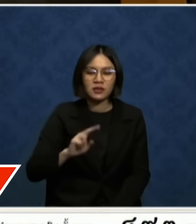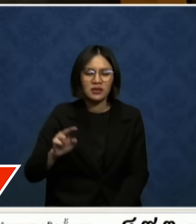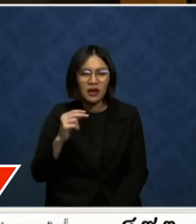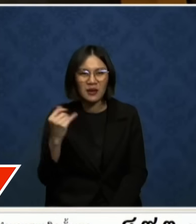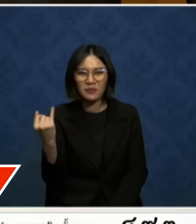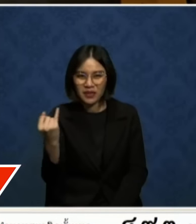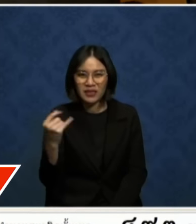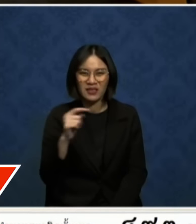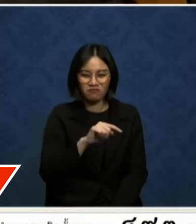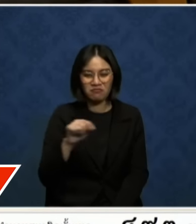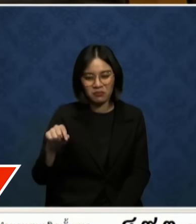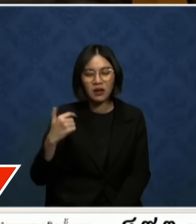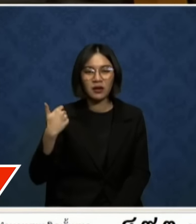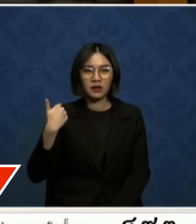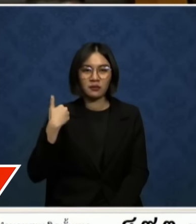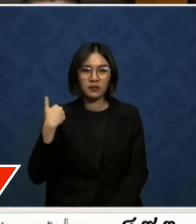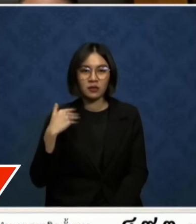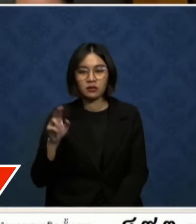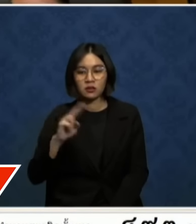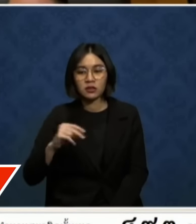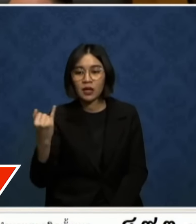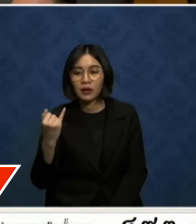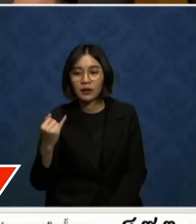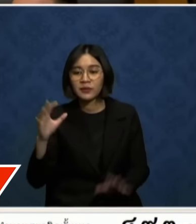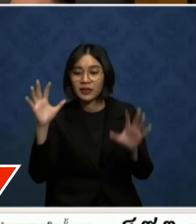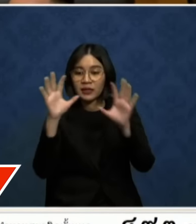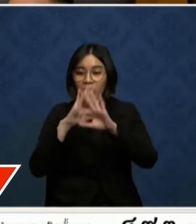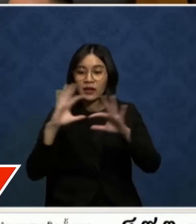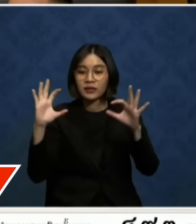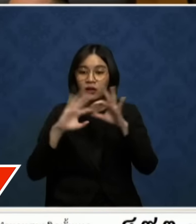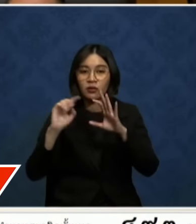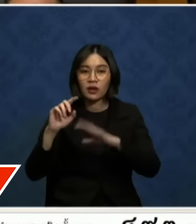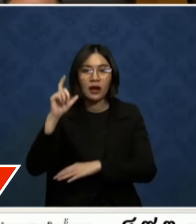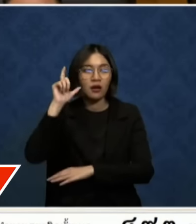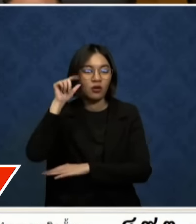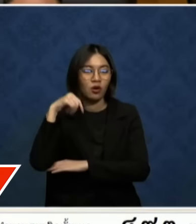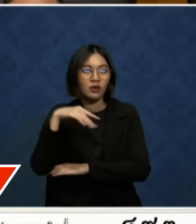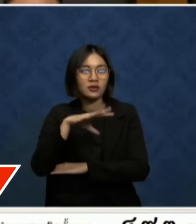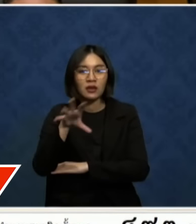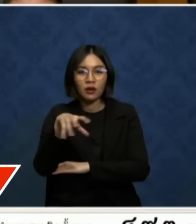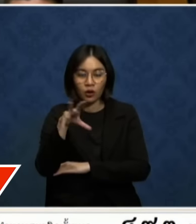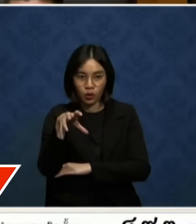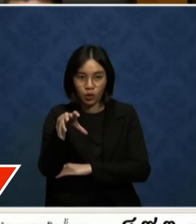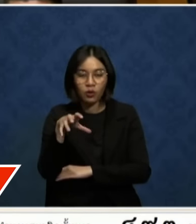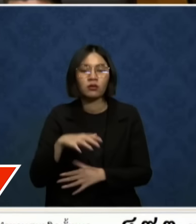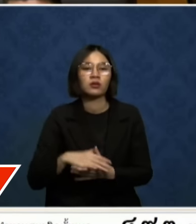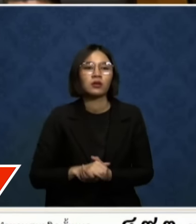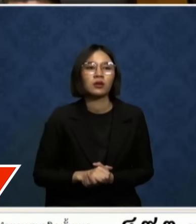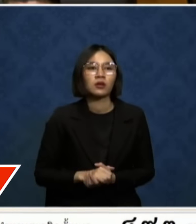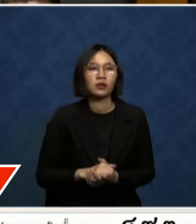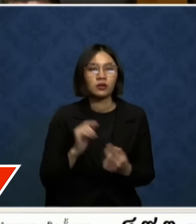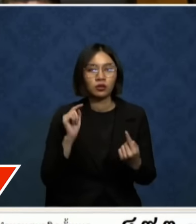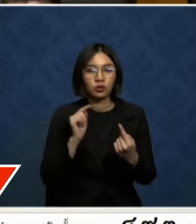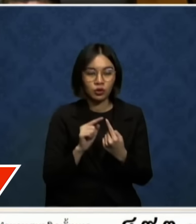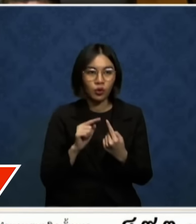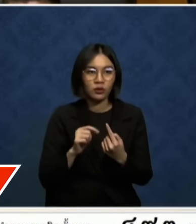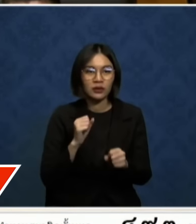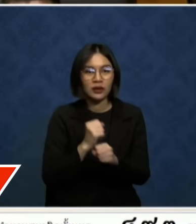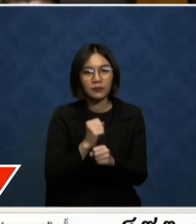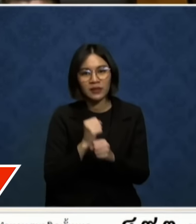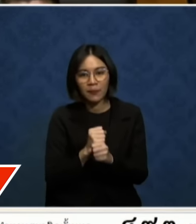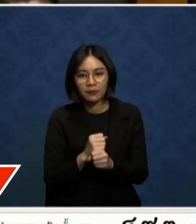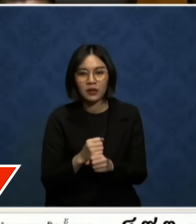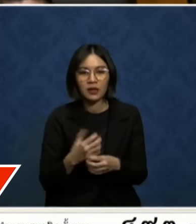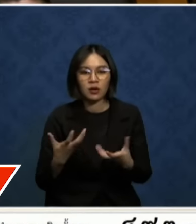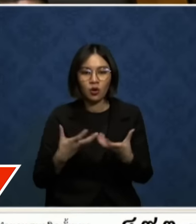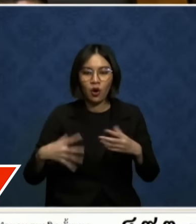างที่มันไม่ดีและทางในทางที่ไม่ดีอย่างที่เราเห็นก็คือก็จะเกี่ยวพันกับเรื่องของแก๊งคอลเซ็นเตอร์เรื่องของบรรดาการสแกมต่างๆนะ